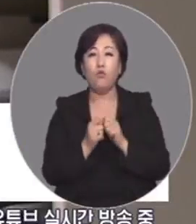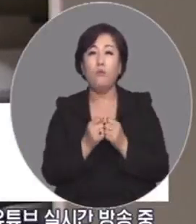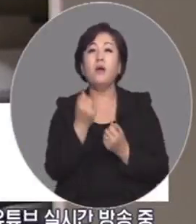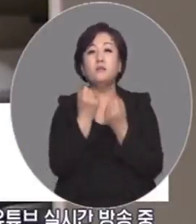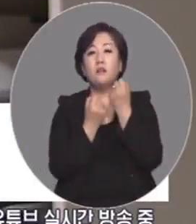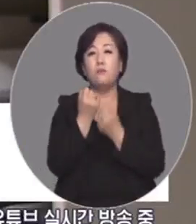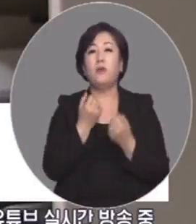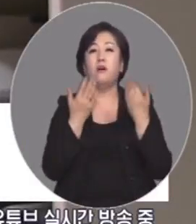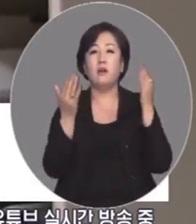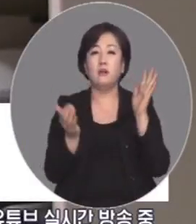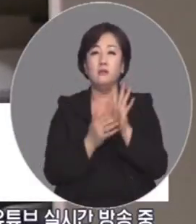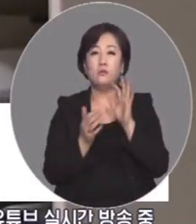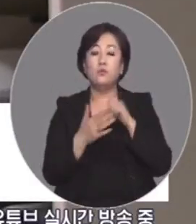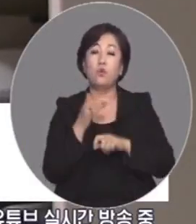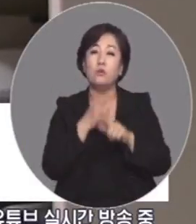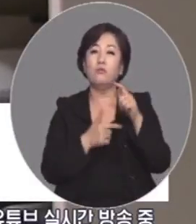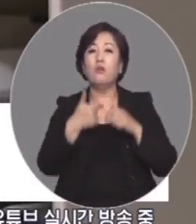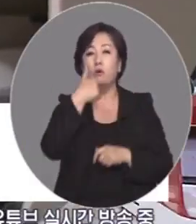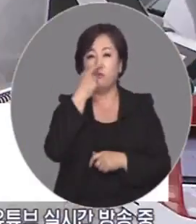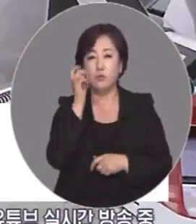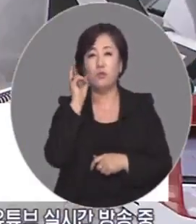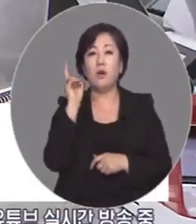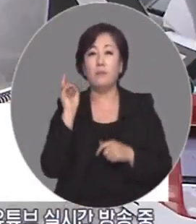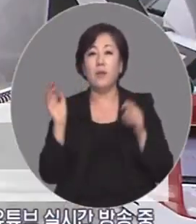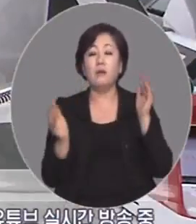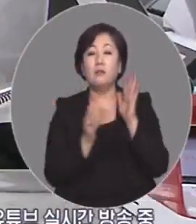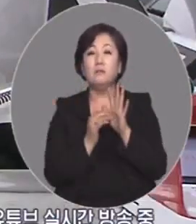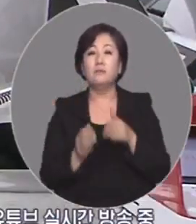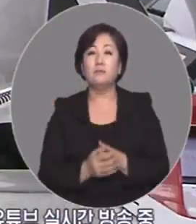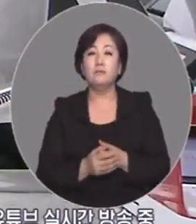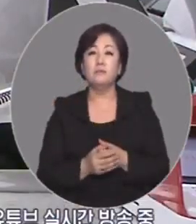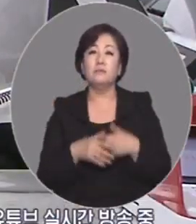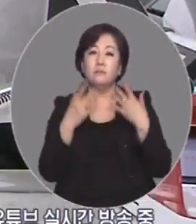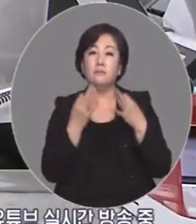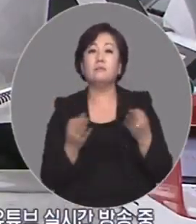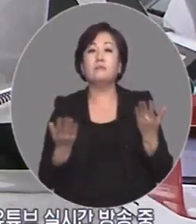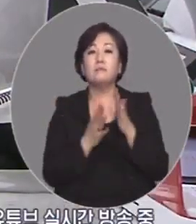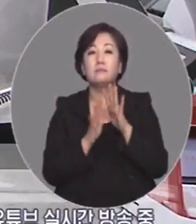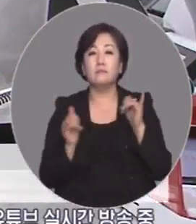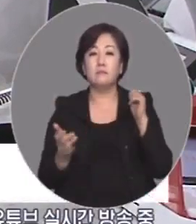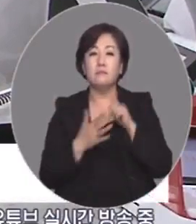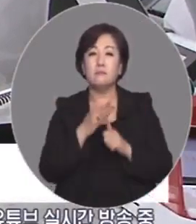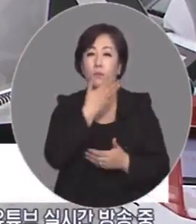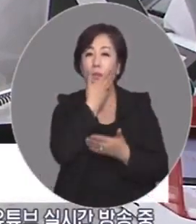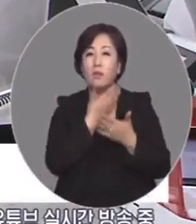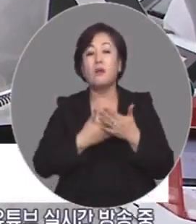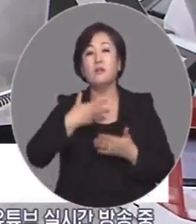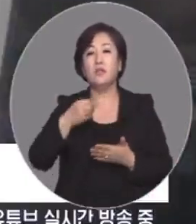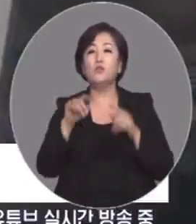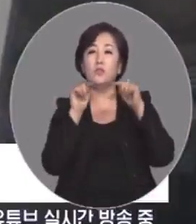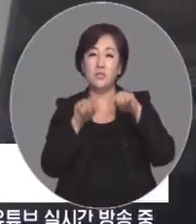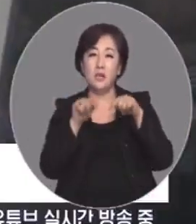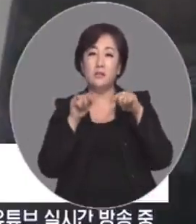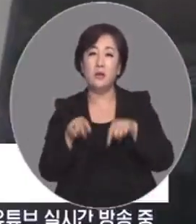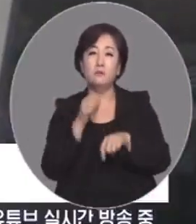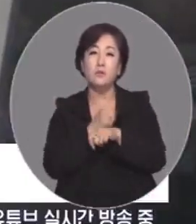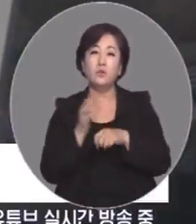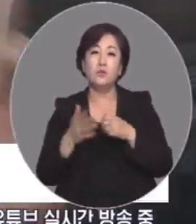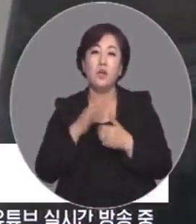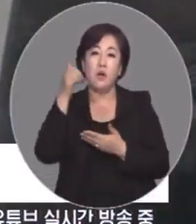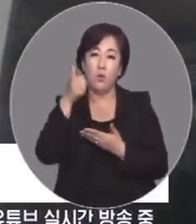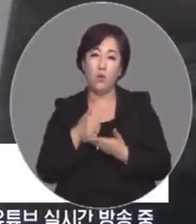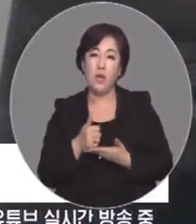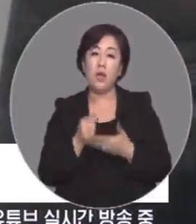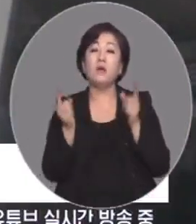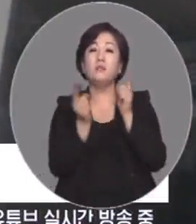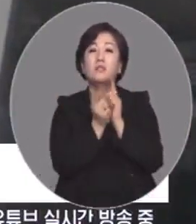세세한 부분들이 조금 부족한 면이 있습니다. 은행원 이윤주 씨의 주 업무는 대출 상담. 하지만 고객들의